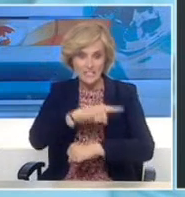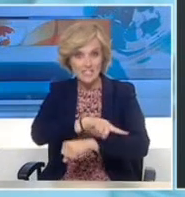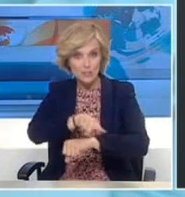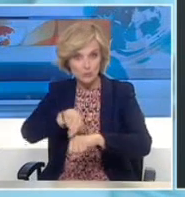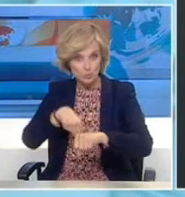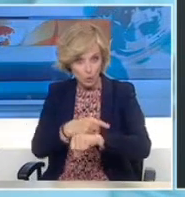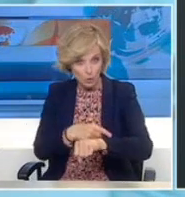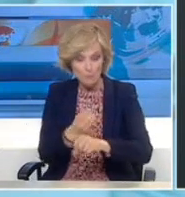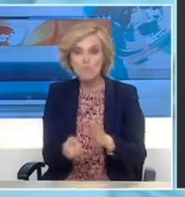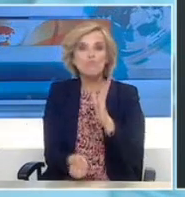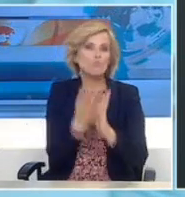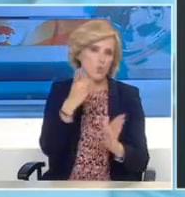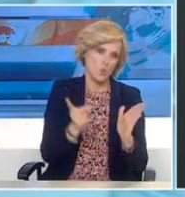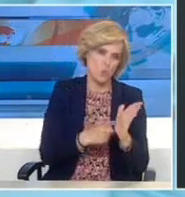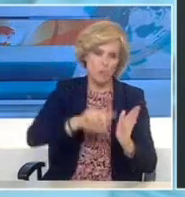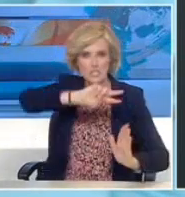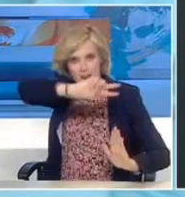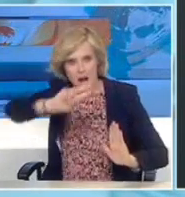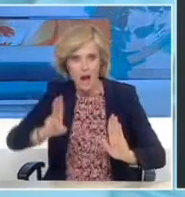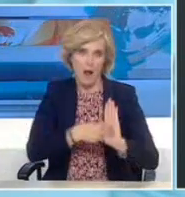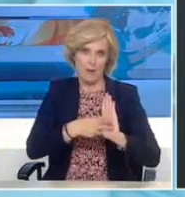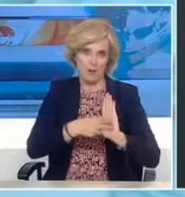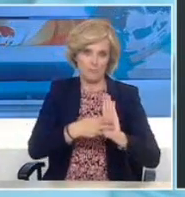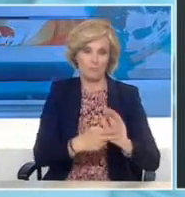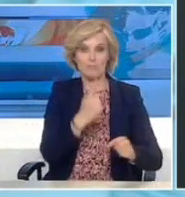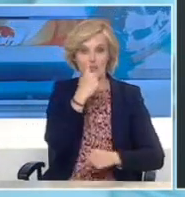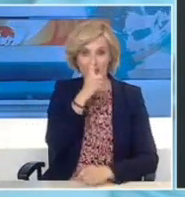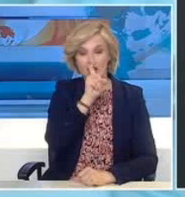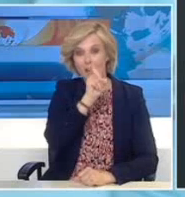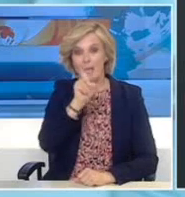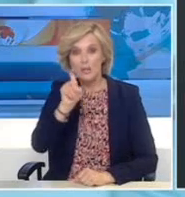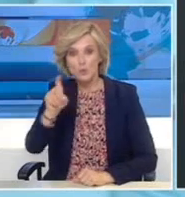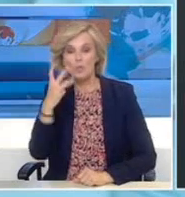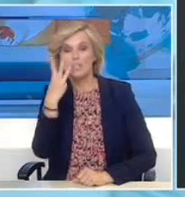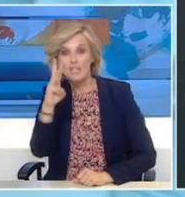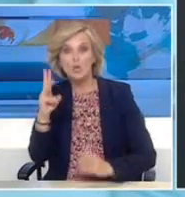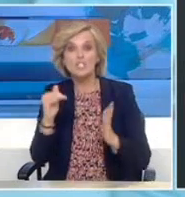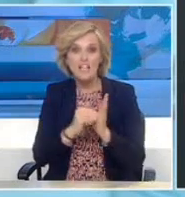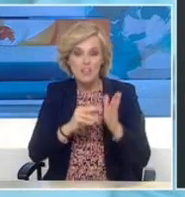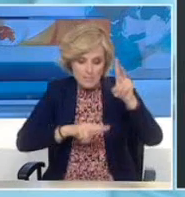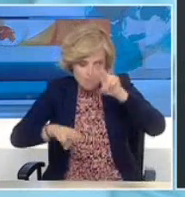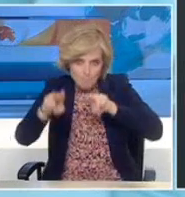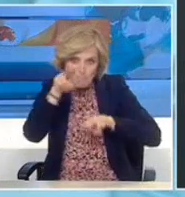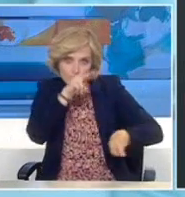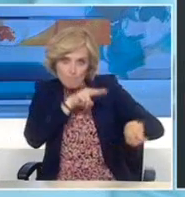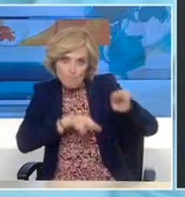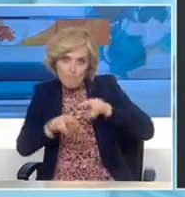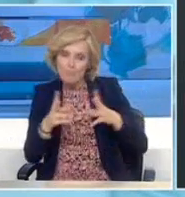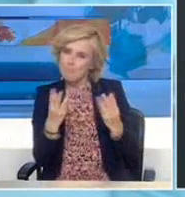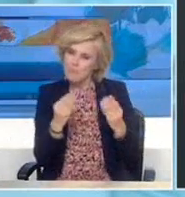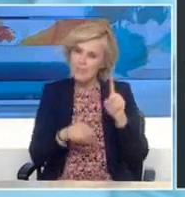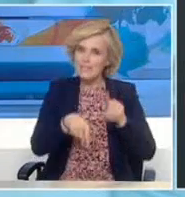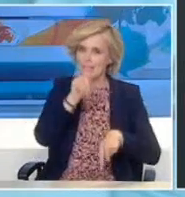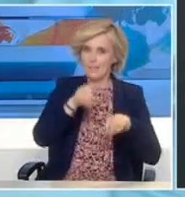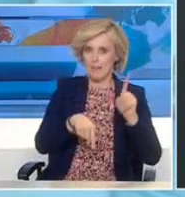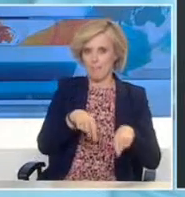24ωρο εφαρμογής του μέτρου, 1.300.000 επιτυχημένες SMS διεκπεραιώθηκαν. Παρατηρήσαμε ότι υπάρχει ένα υψηλό ποσοστό που δεν